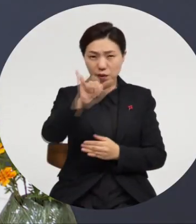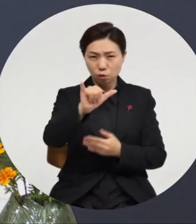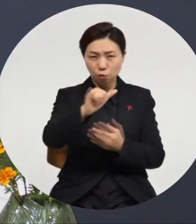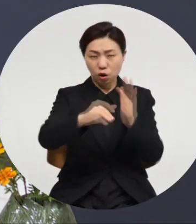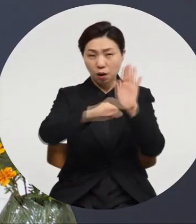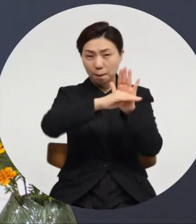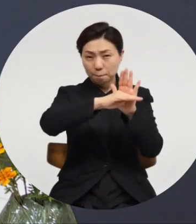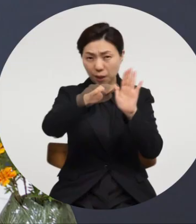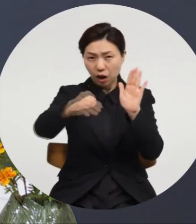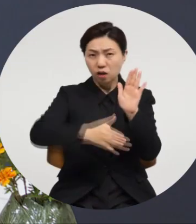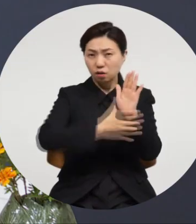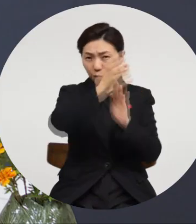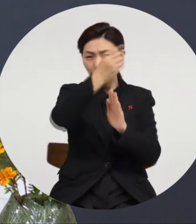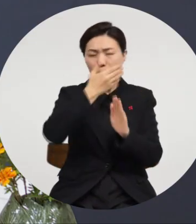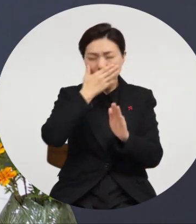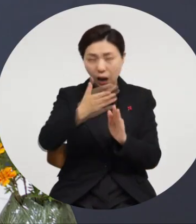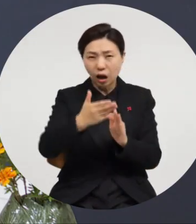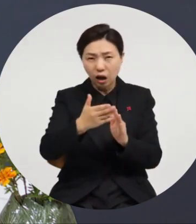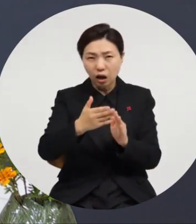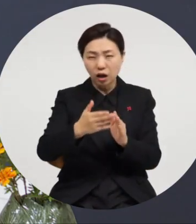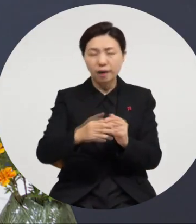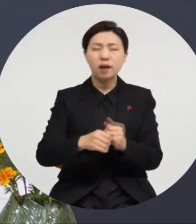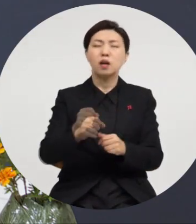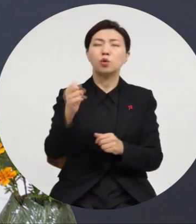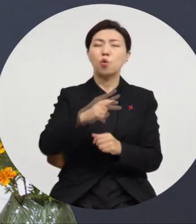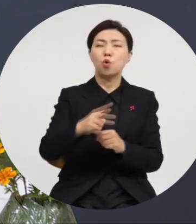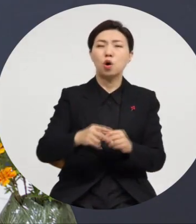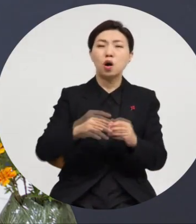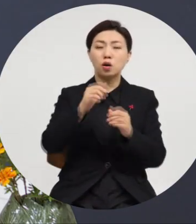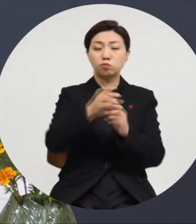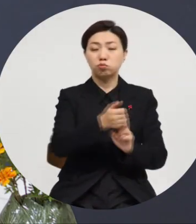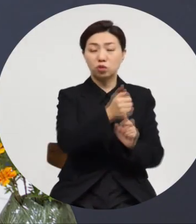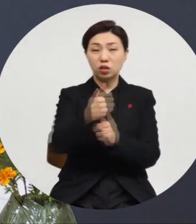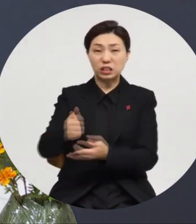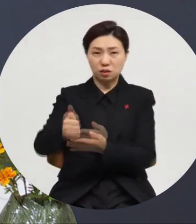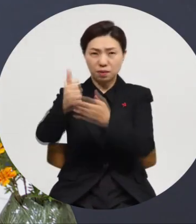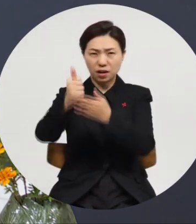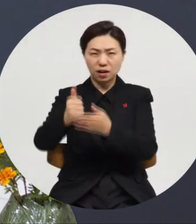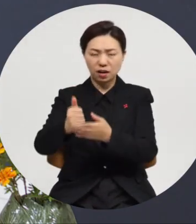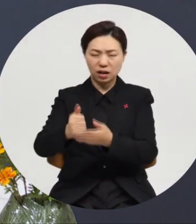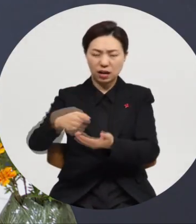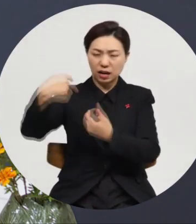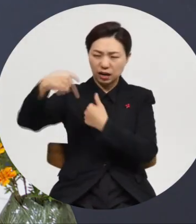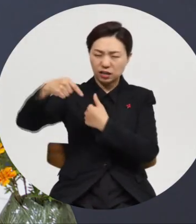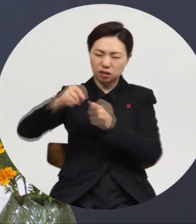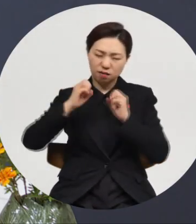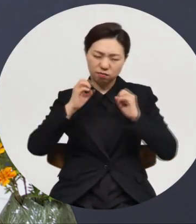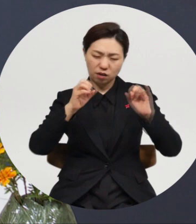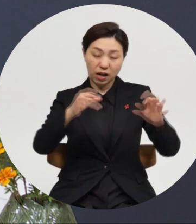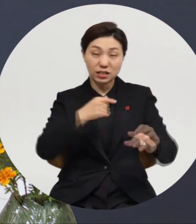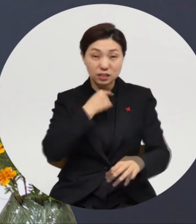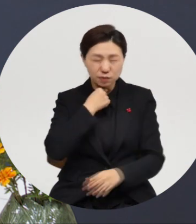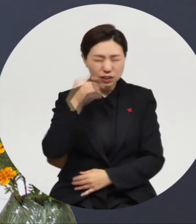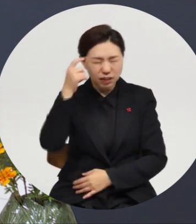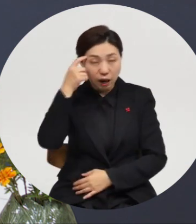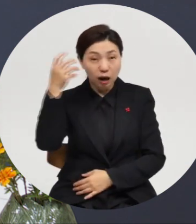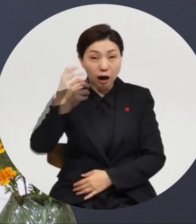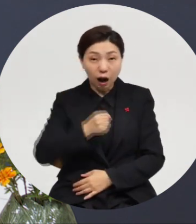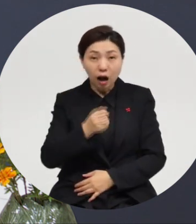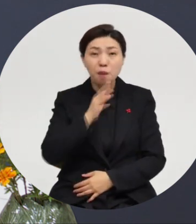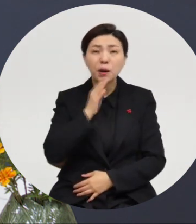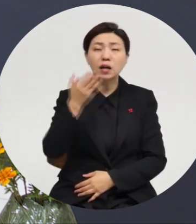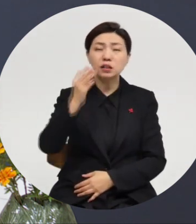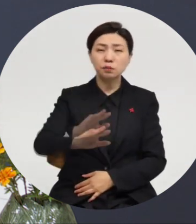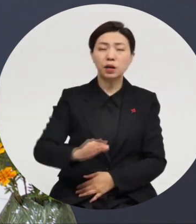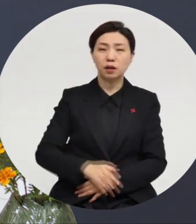통일로 가야 되겠다. 정토에 부처님의 바른 가르침을 널리 전파해야 되겠다. 이런 게 있지만은,